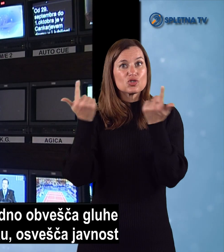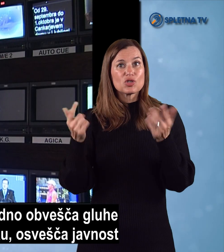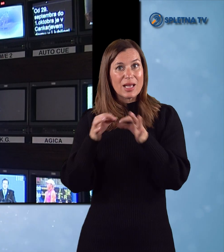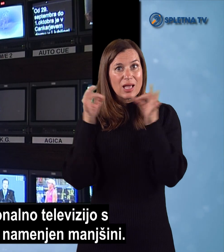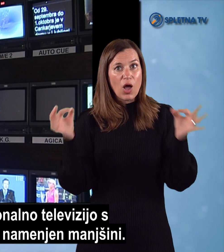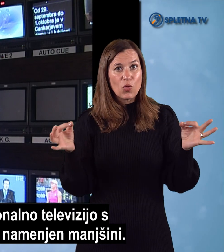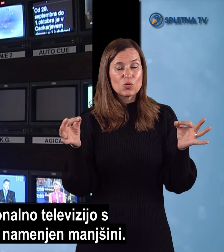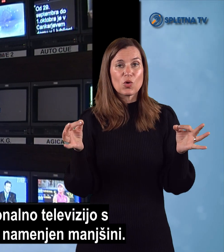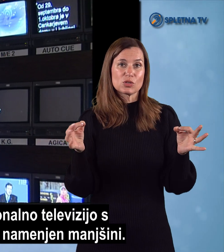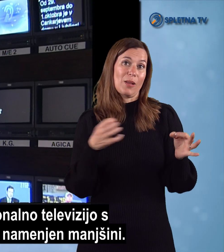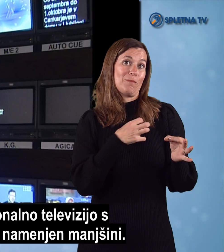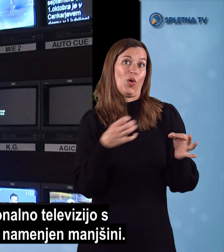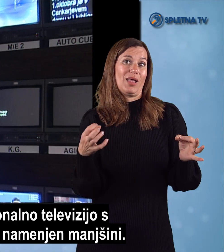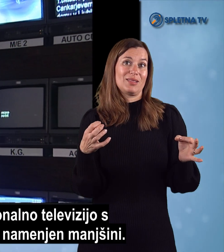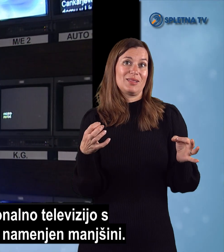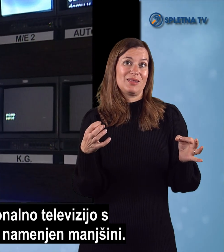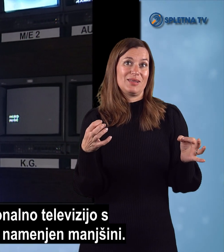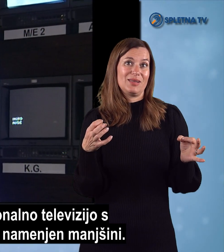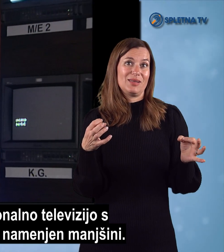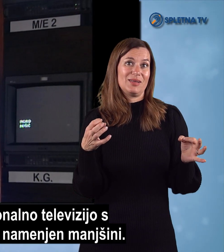javnost in bogati